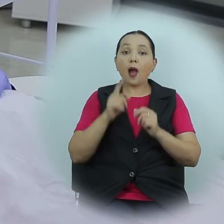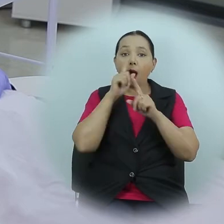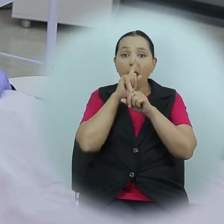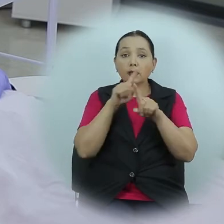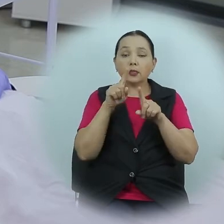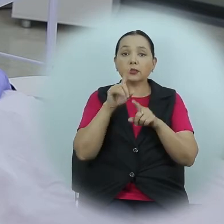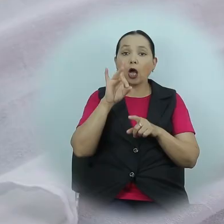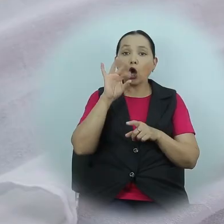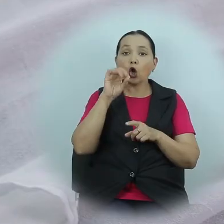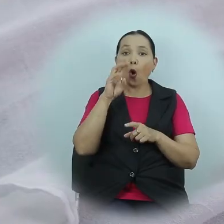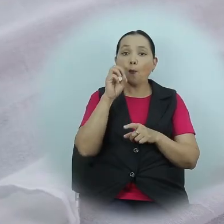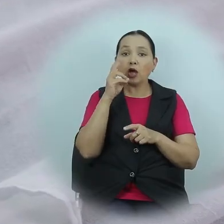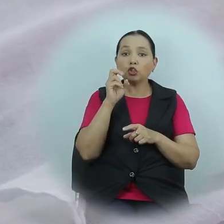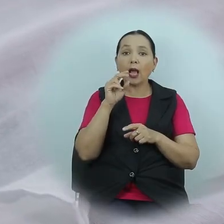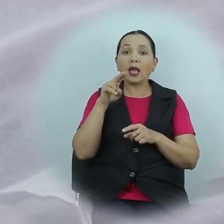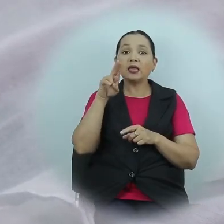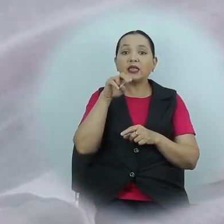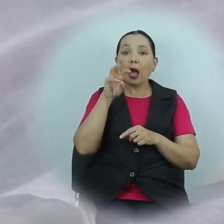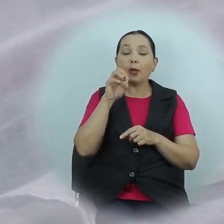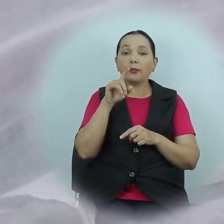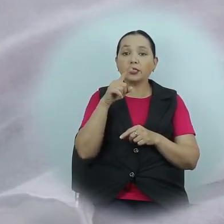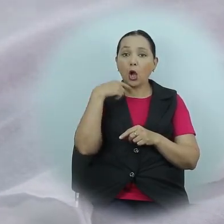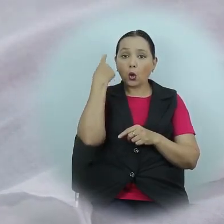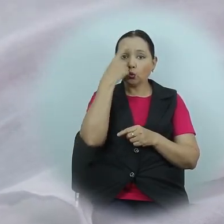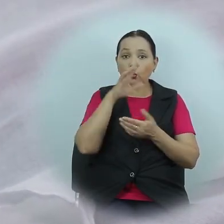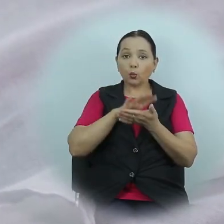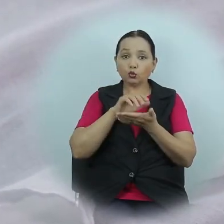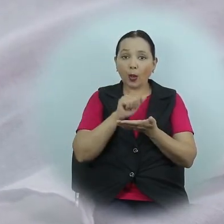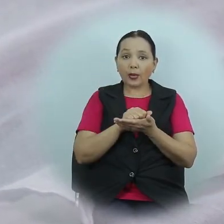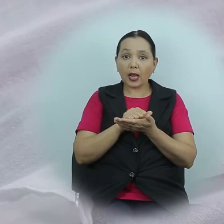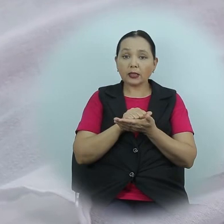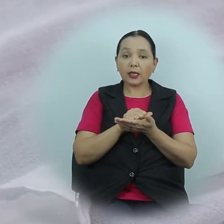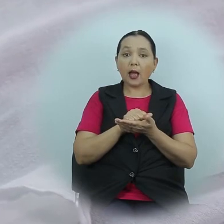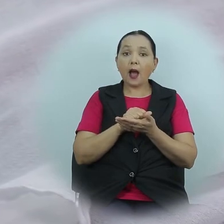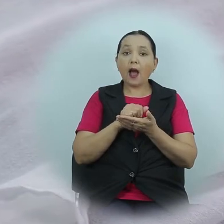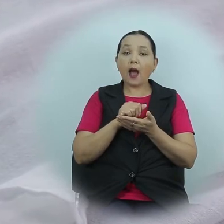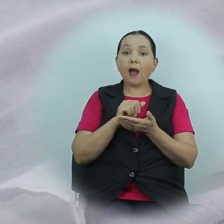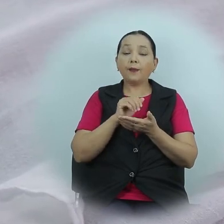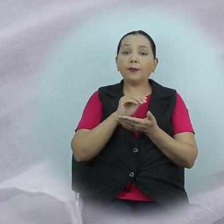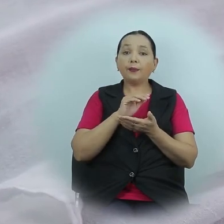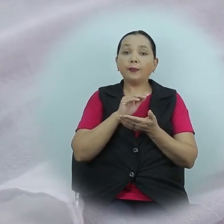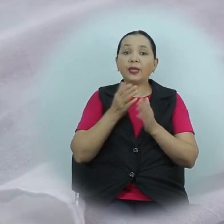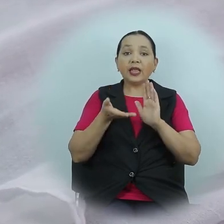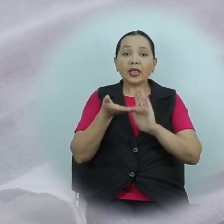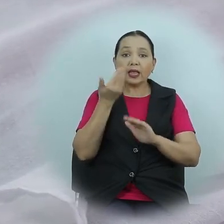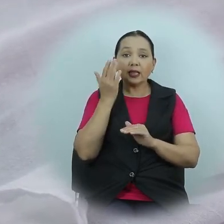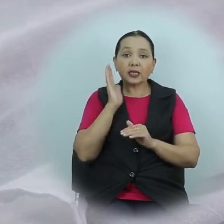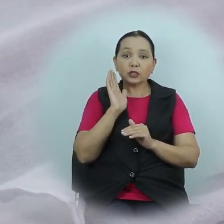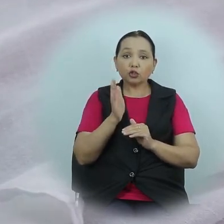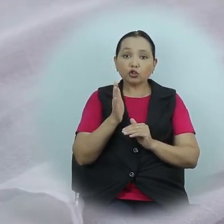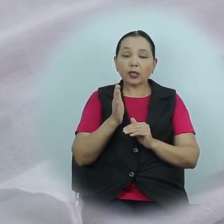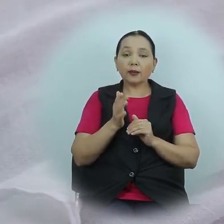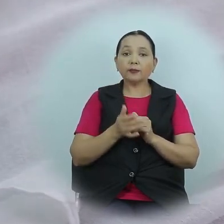Ayniqsa ramashka damlamasi husnbuzarlarni ketkizishda,